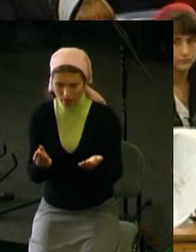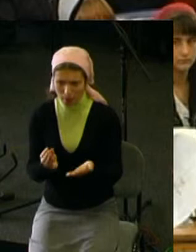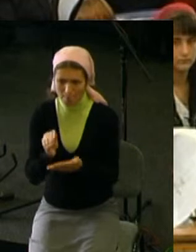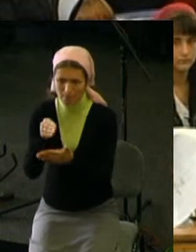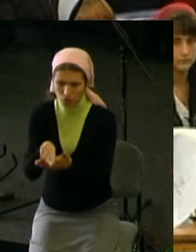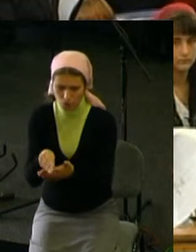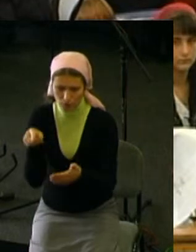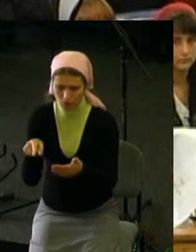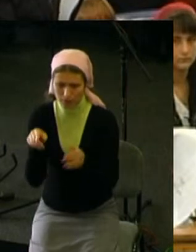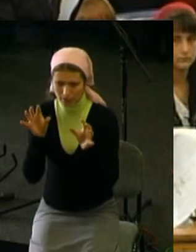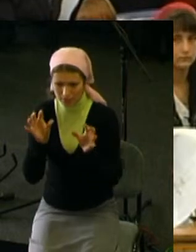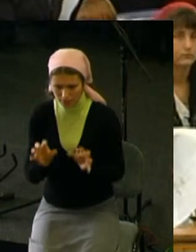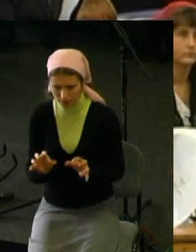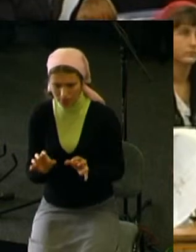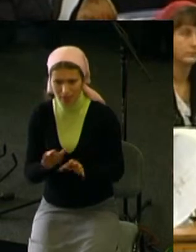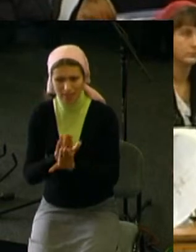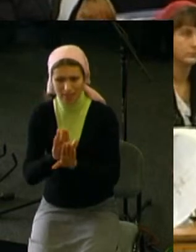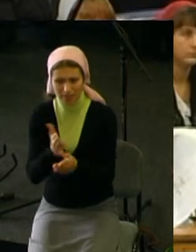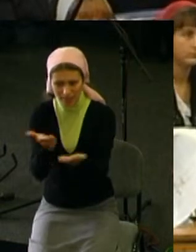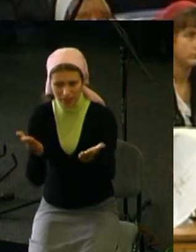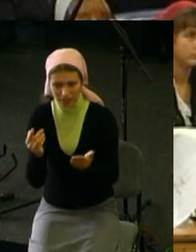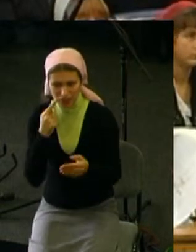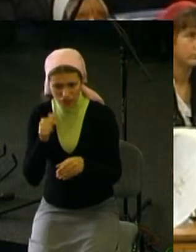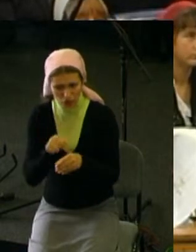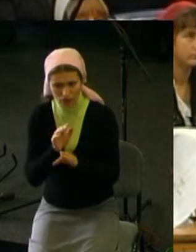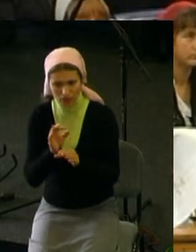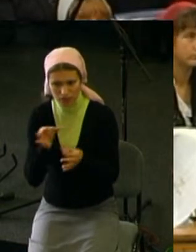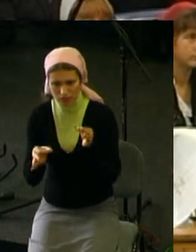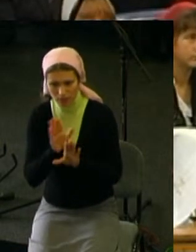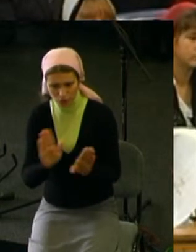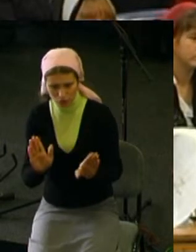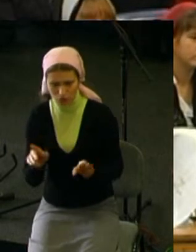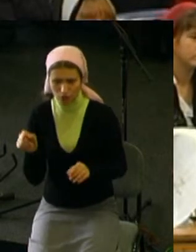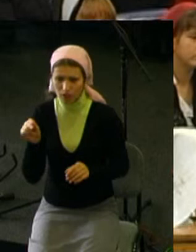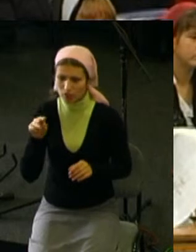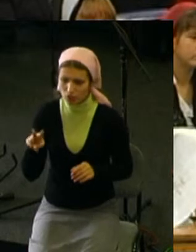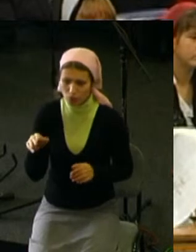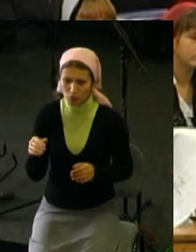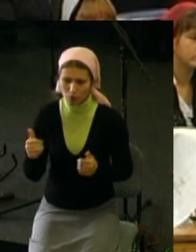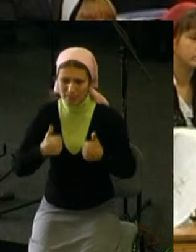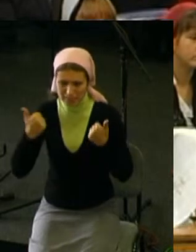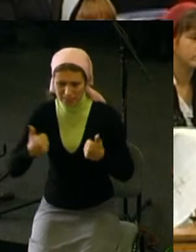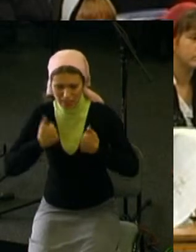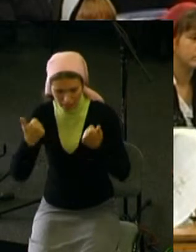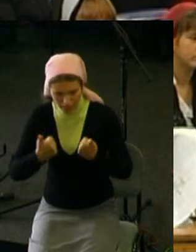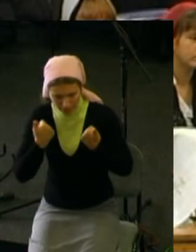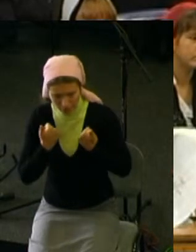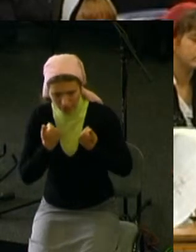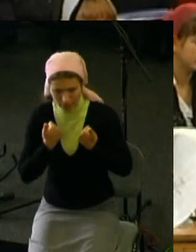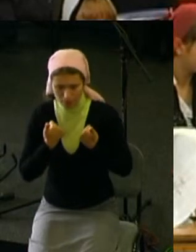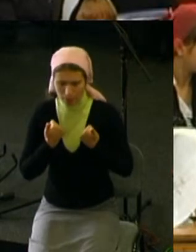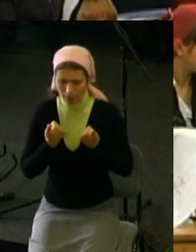вступили в цей завіт і на совість не осуджує чому бо ми Стараємося її